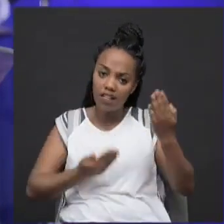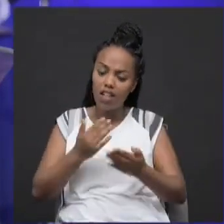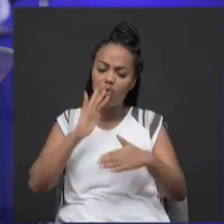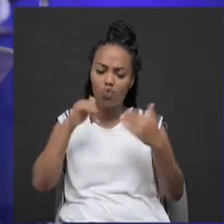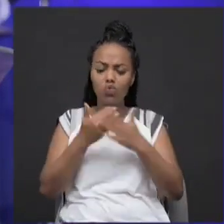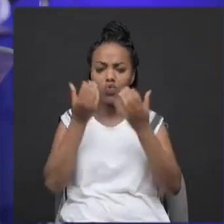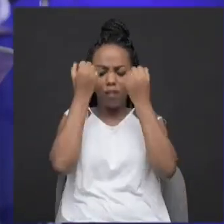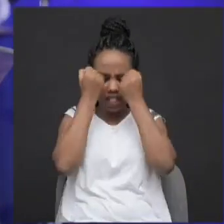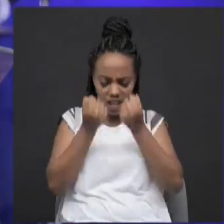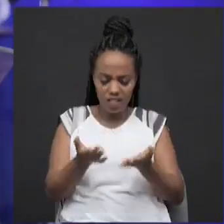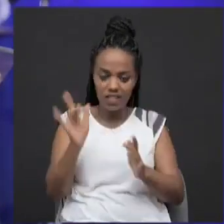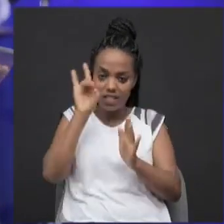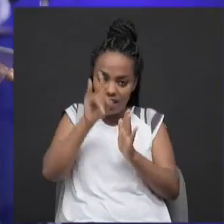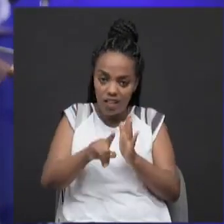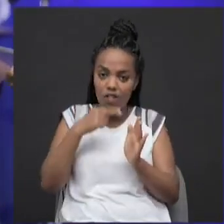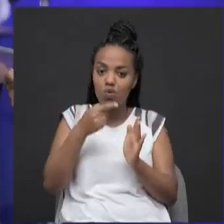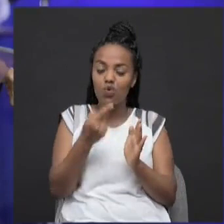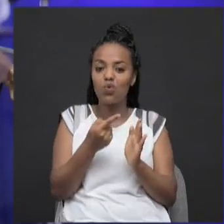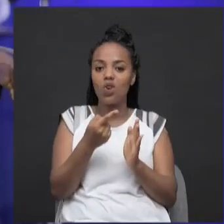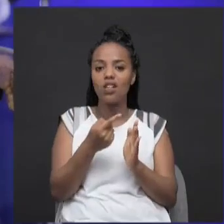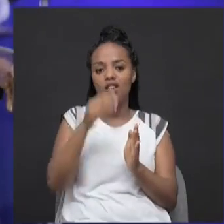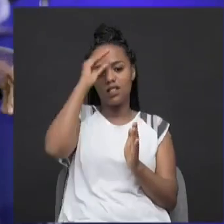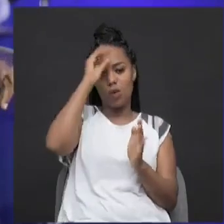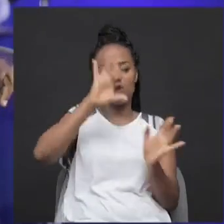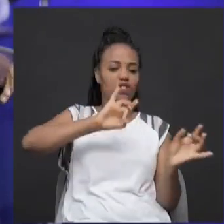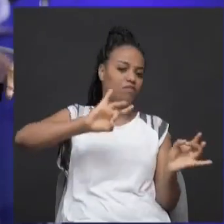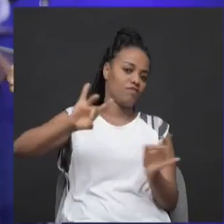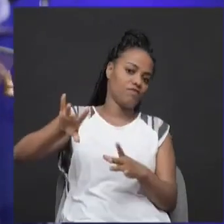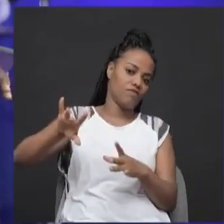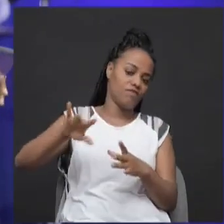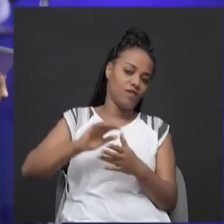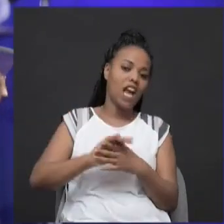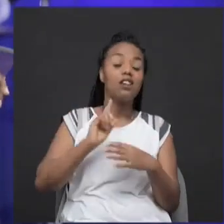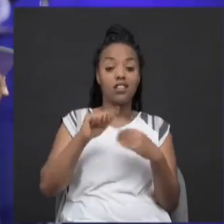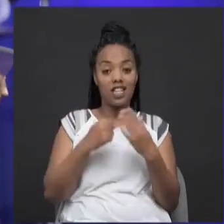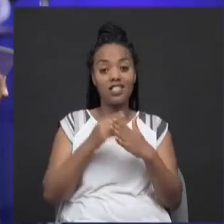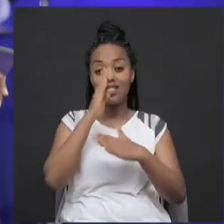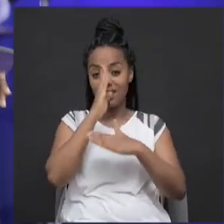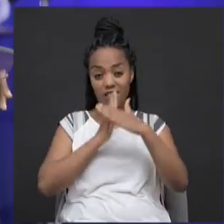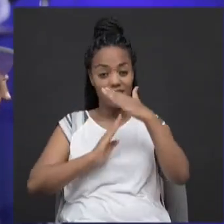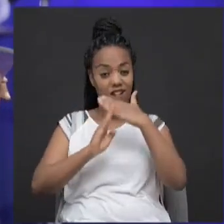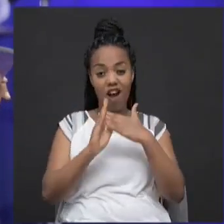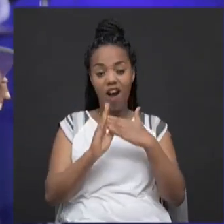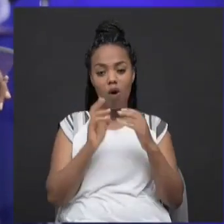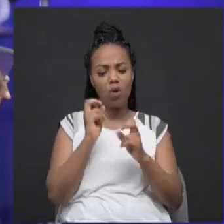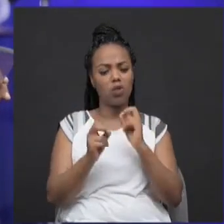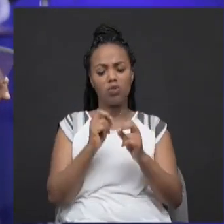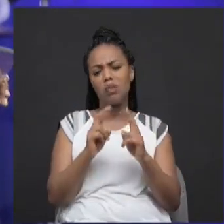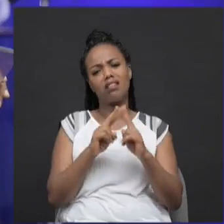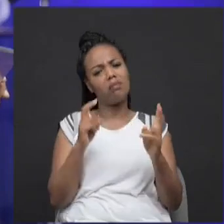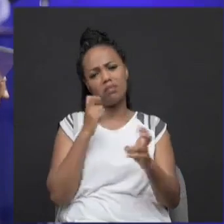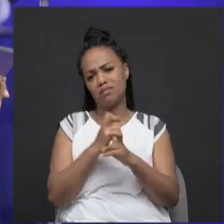ለሁሉ ለመታዘዝ ዝቅ ስትሉ ሰዎች ይንቋችኋል ስለዚህ ትህትና ወገኖቼ ሆይ በጣም painful